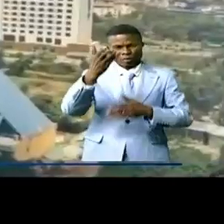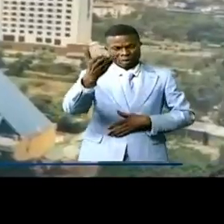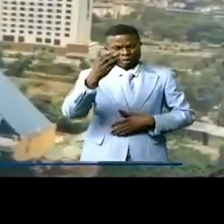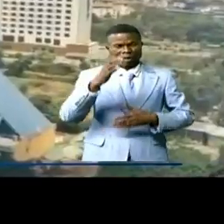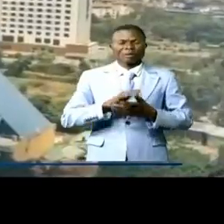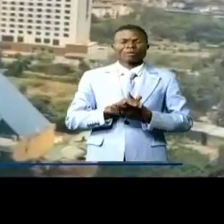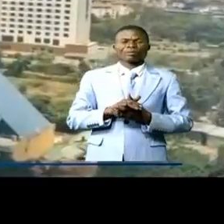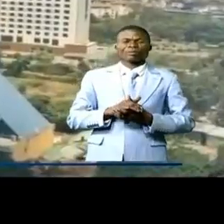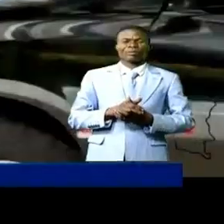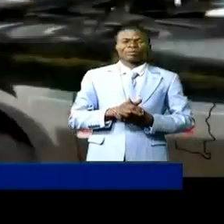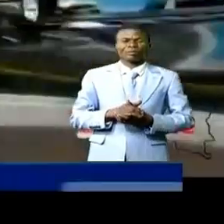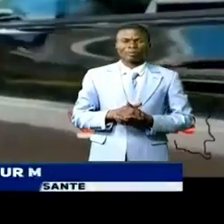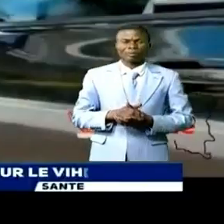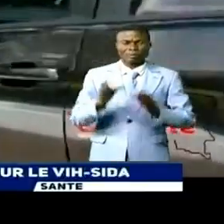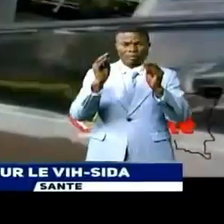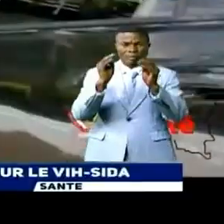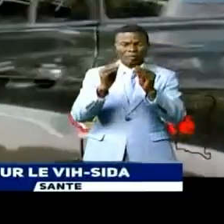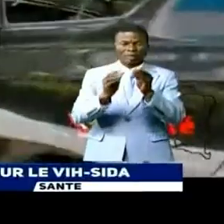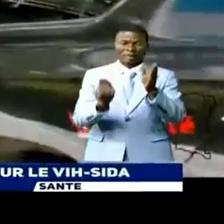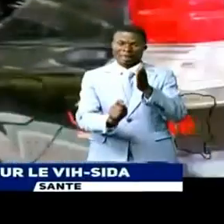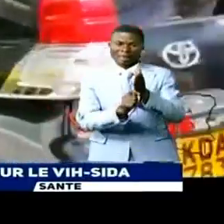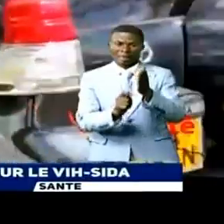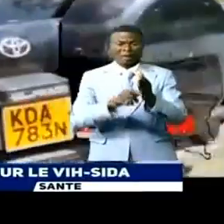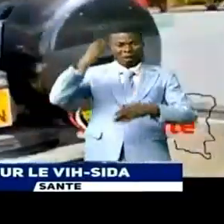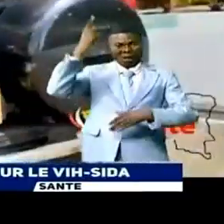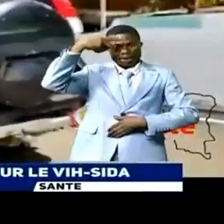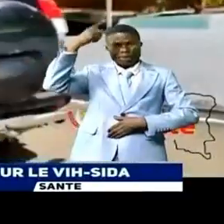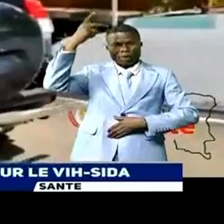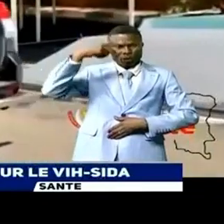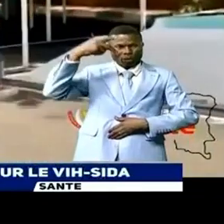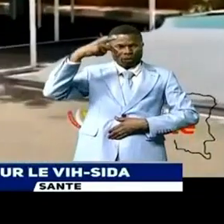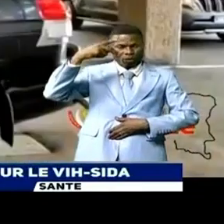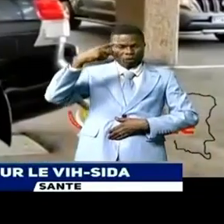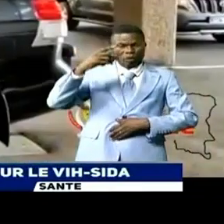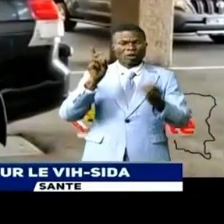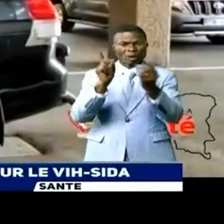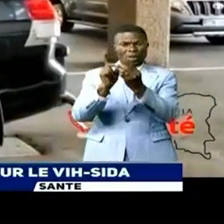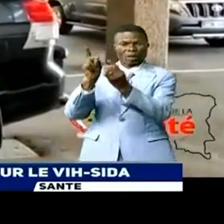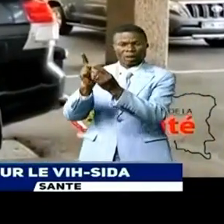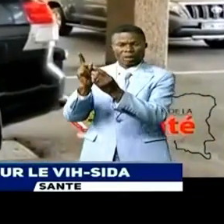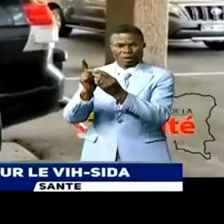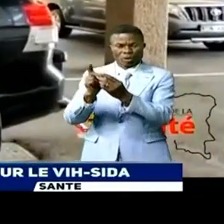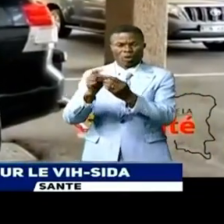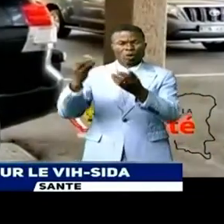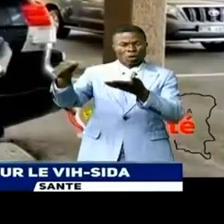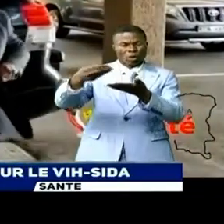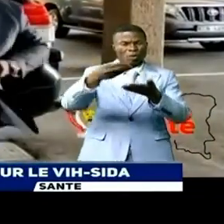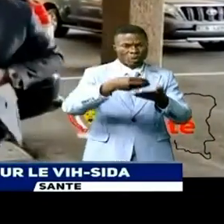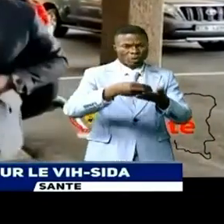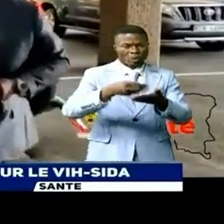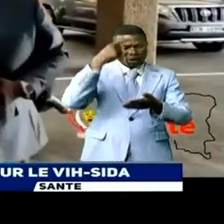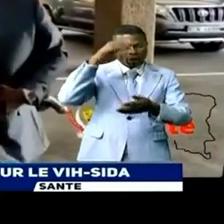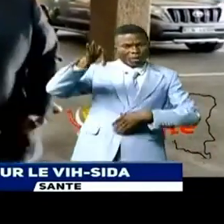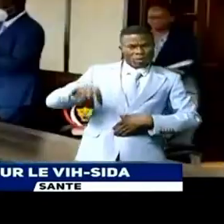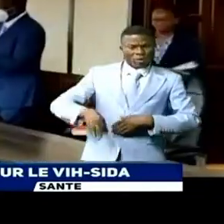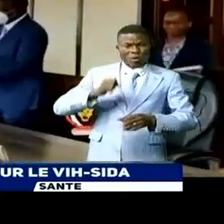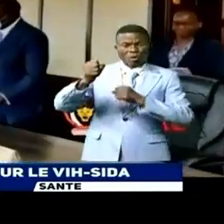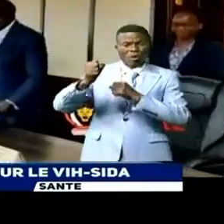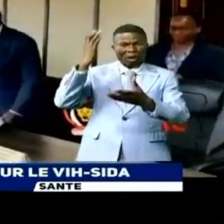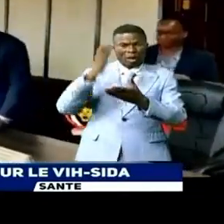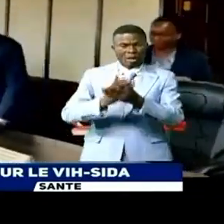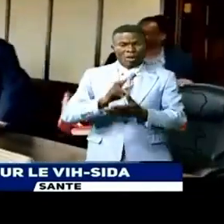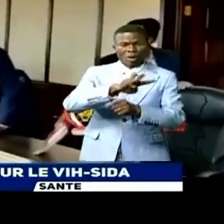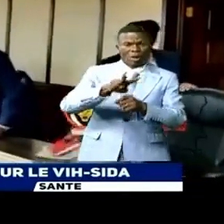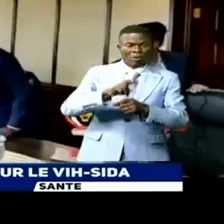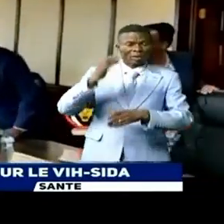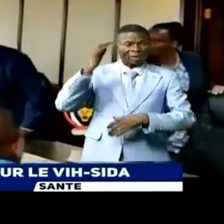participants à la réunion technique et politique des consultations et mobilisation en faveur de la lutte contre le vih